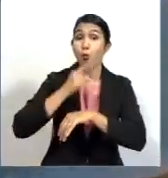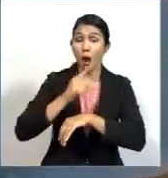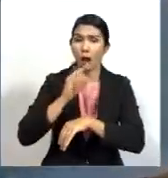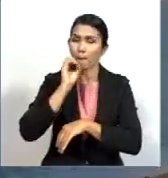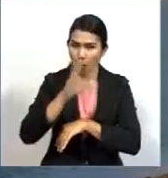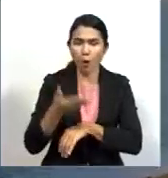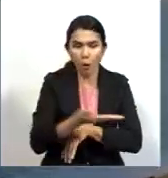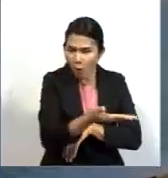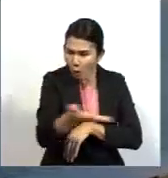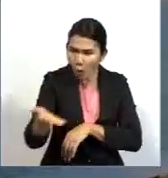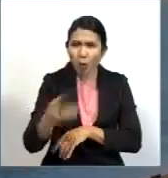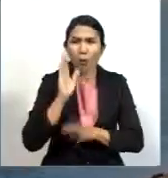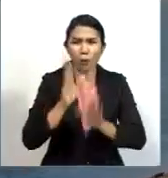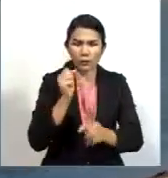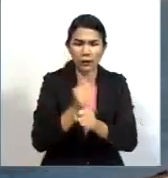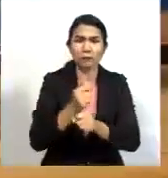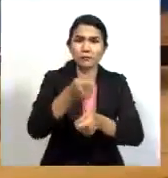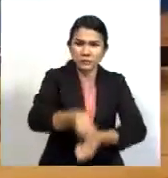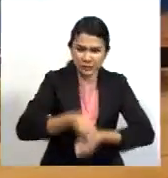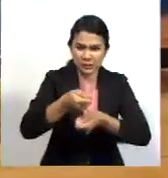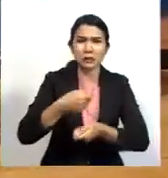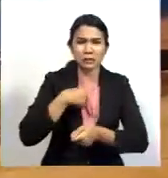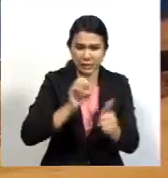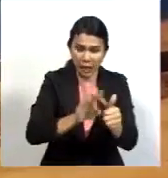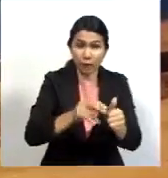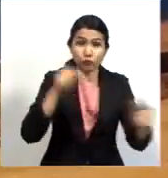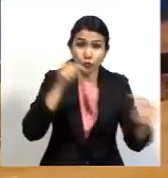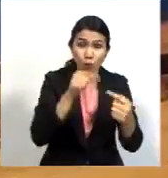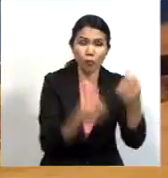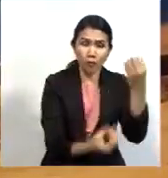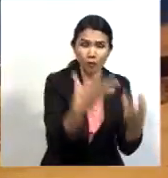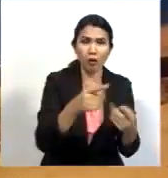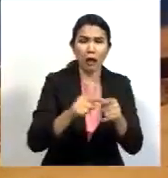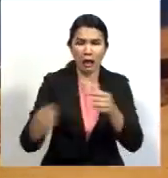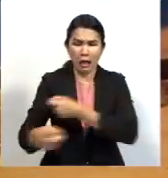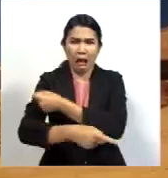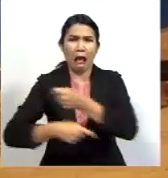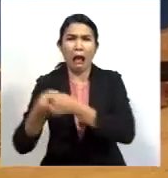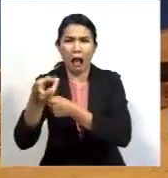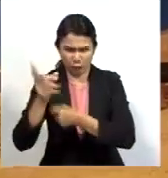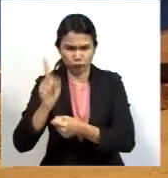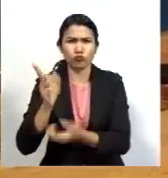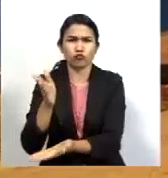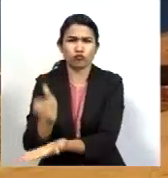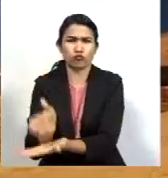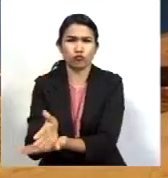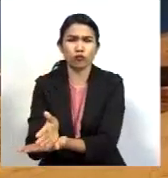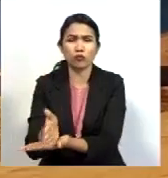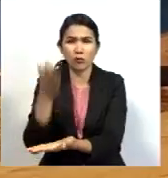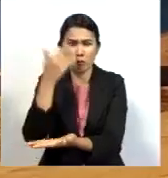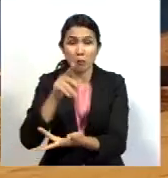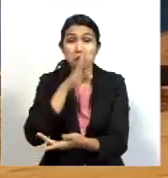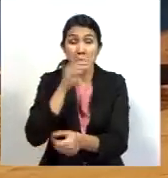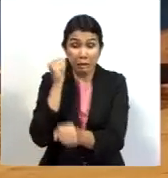มมือพี่น้องเกษตรกรให้เพาะปลูกพืชที่แนะนำเท่านั้นนะคะข้าวนาปรังนี่ขอความร่วมมือเลยนะคะว่างดไปก่อนเพราะว่าถ้า